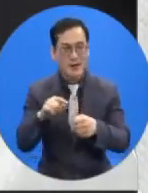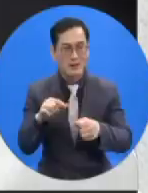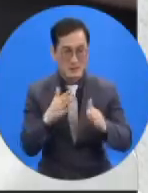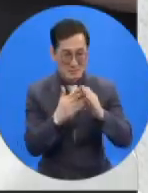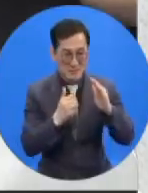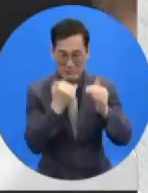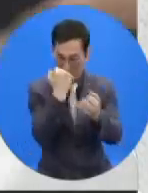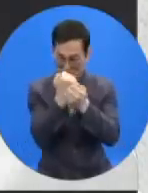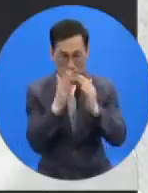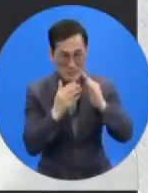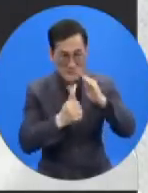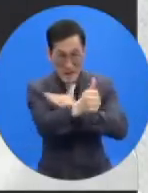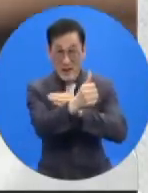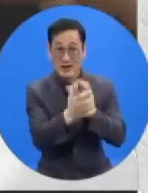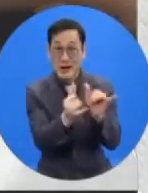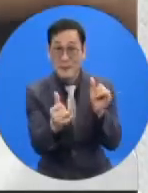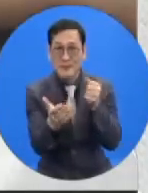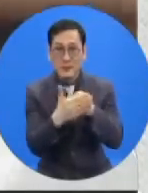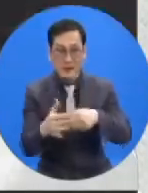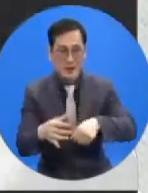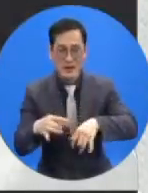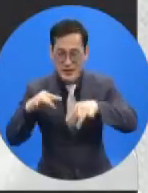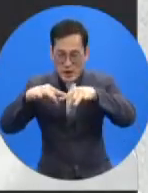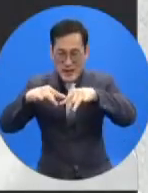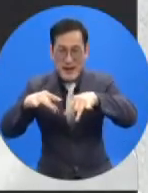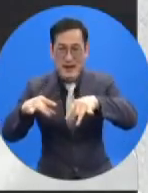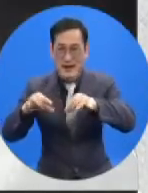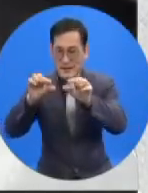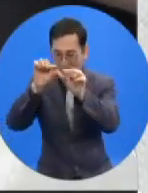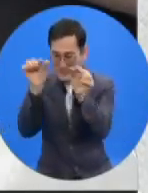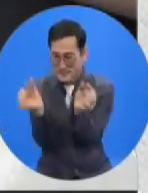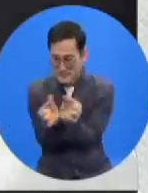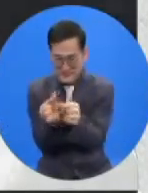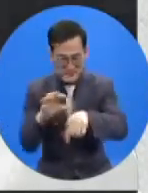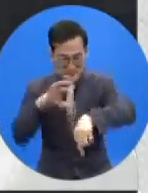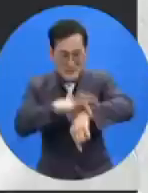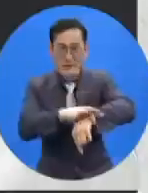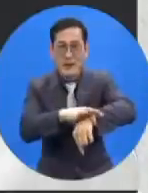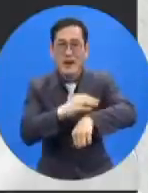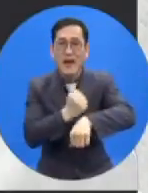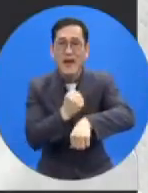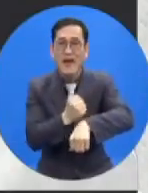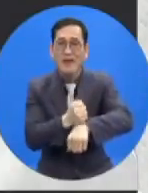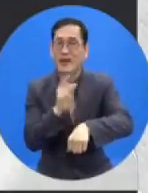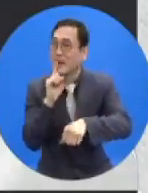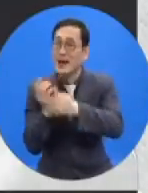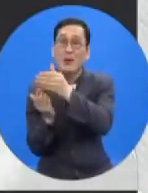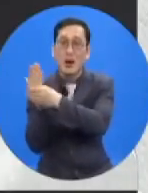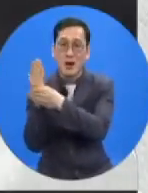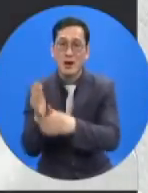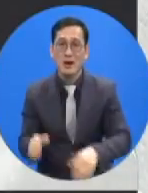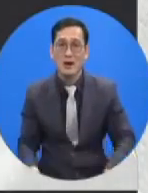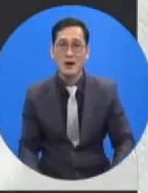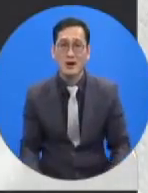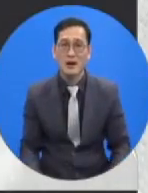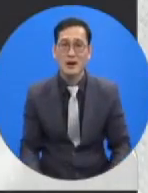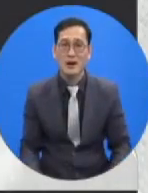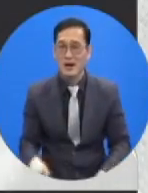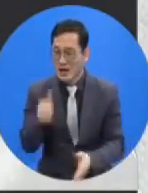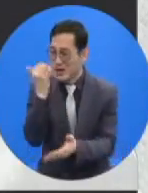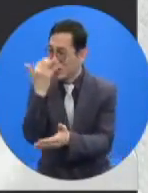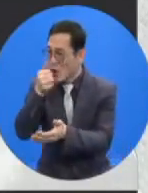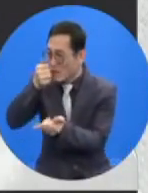나왔는데 예. 뭐 그 용어를 전자팔찌라고 하니까 전자팔찌하고 혼동이 되면서 또 이제 안 좋은 인식을 줄 수 있다 뭐 이런